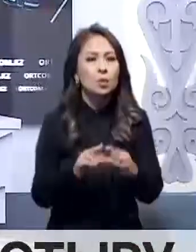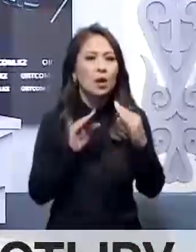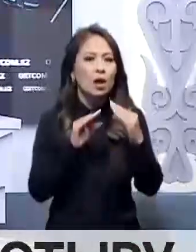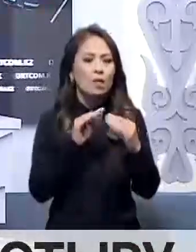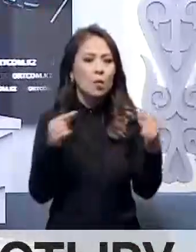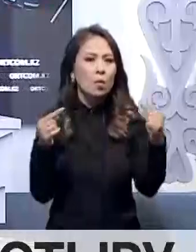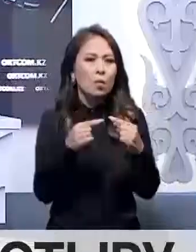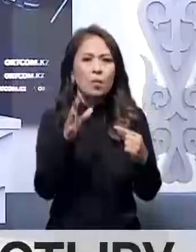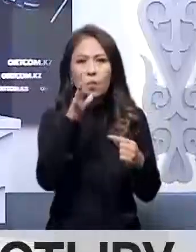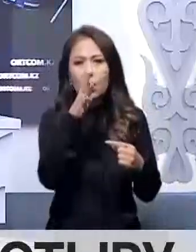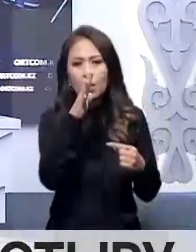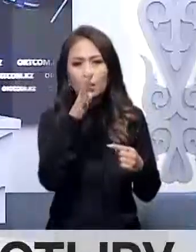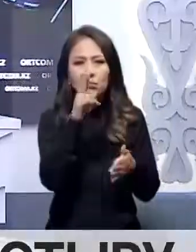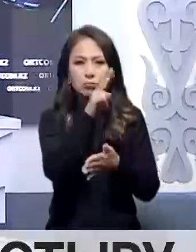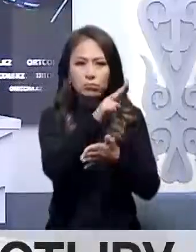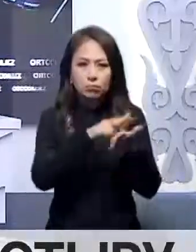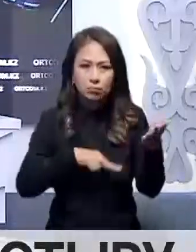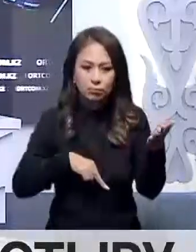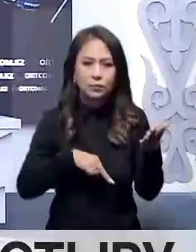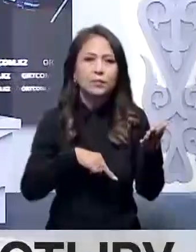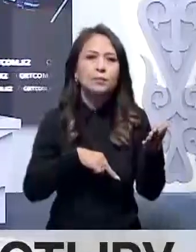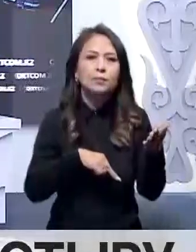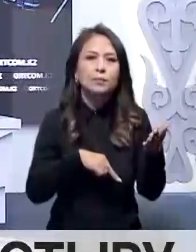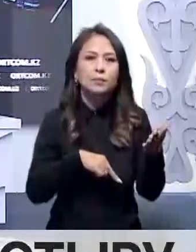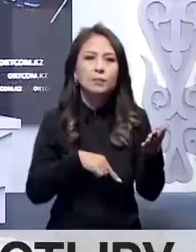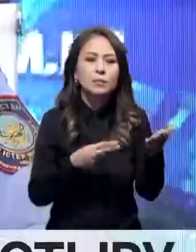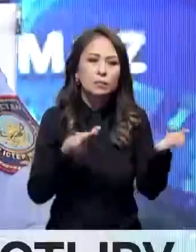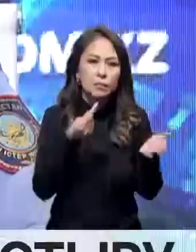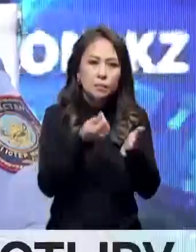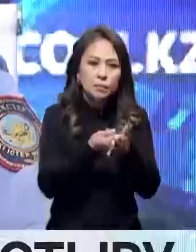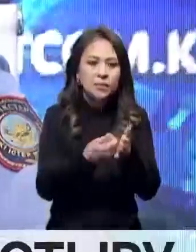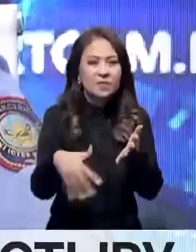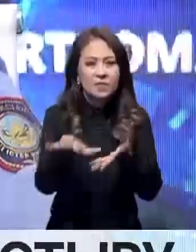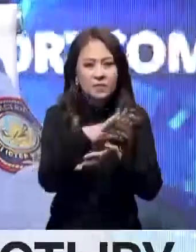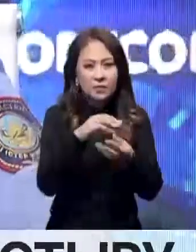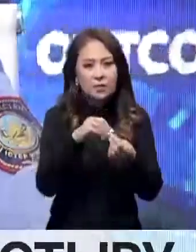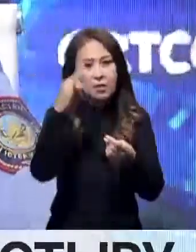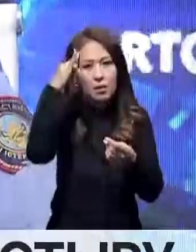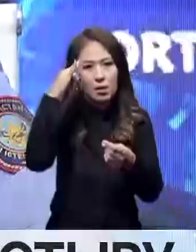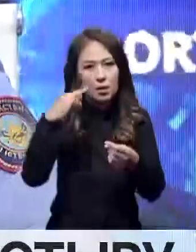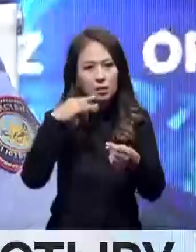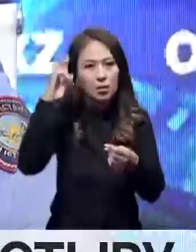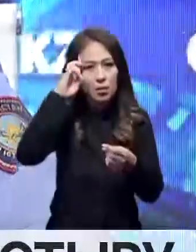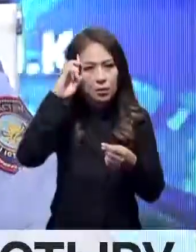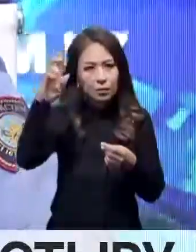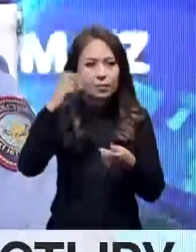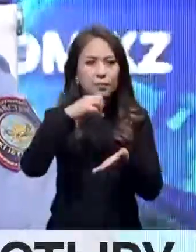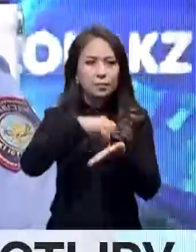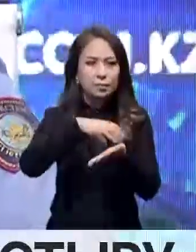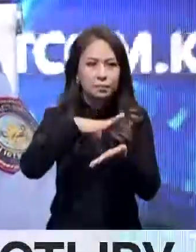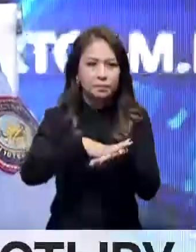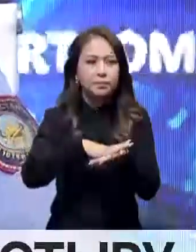автокөліктеріңізді уақытында тіркеуге қойып, төлемдерін бәрін төлеп, Қазақстанның мемлекеттік